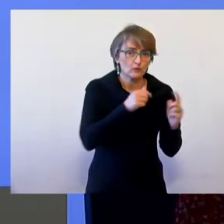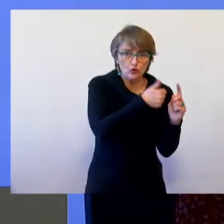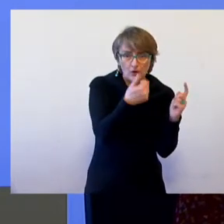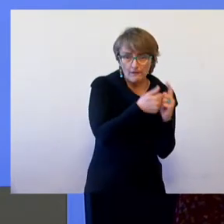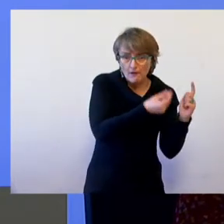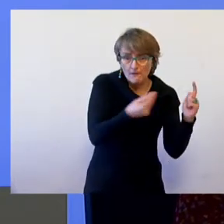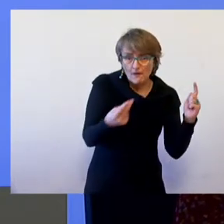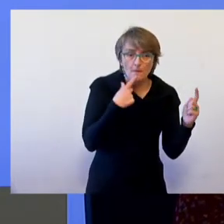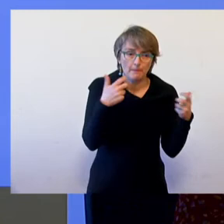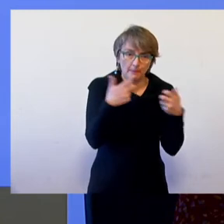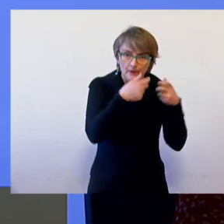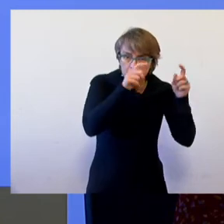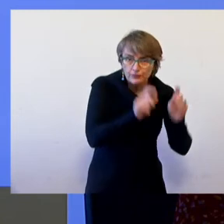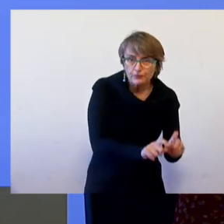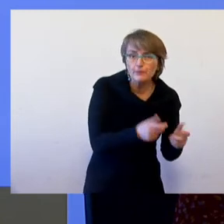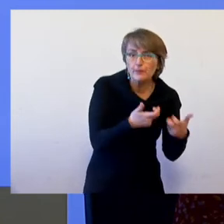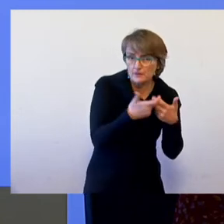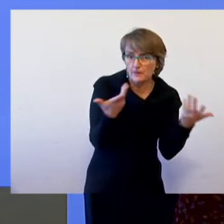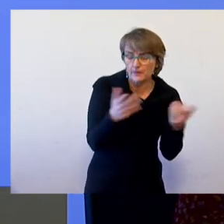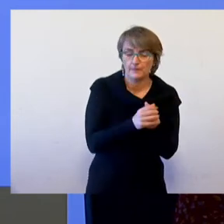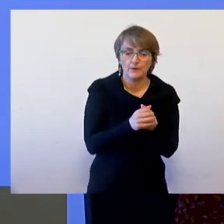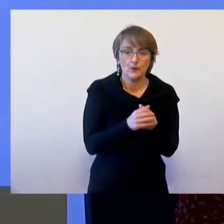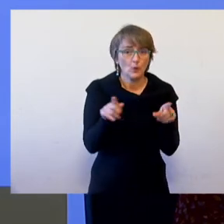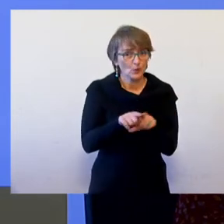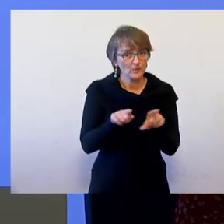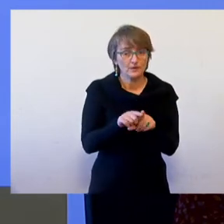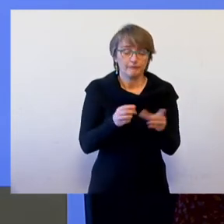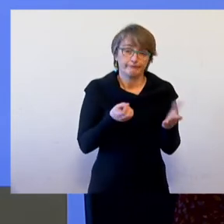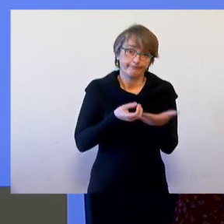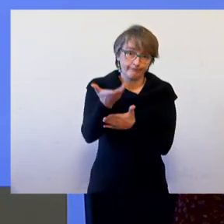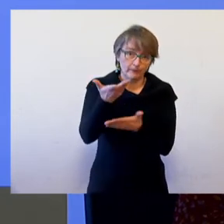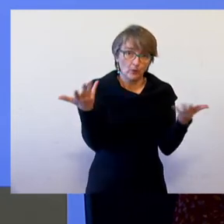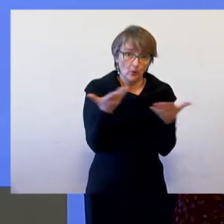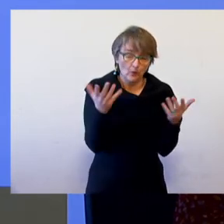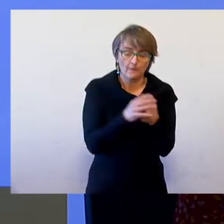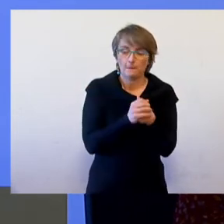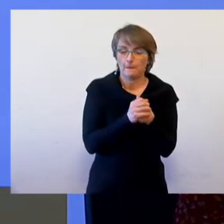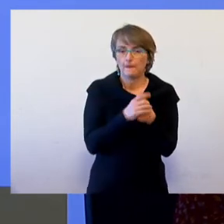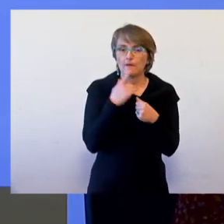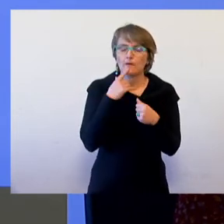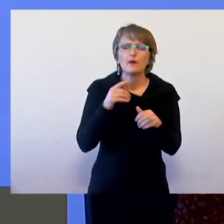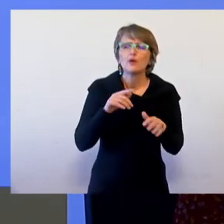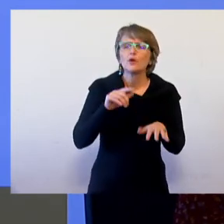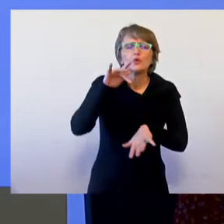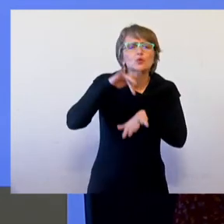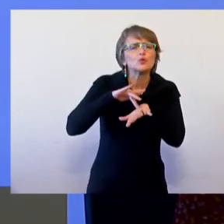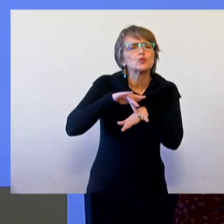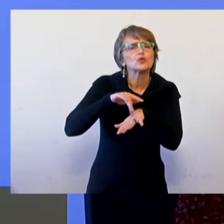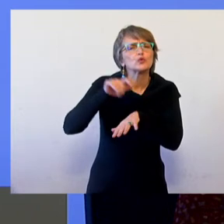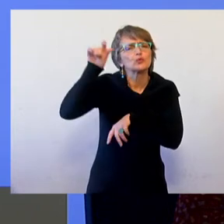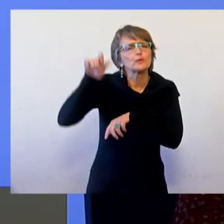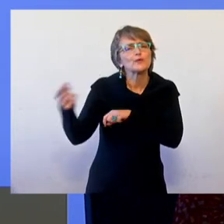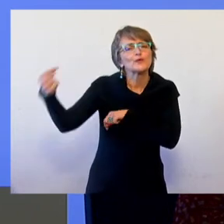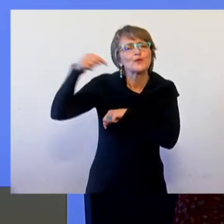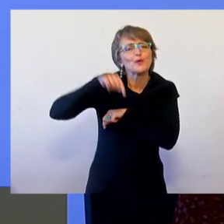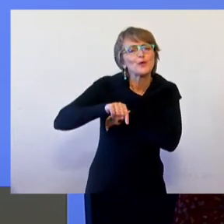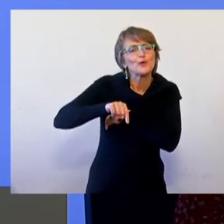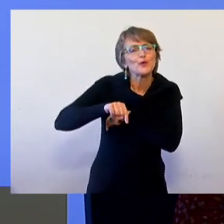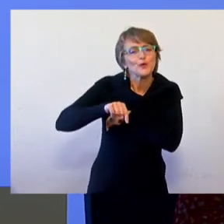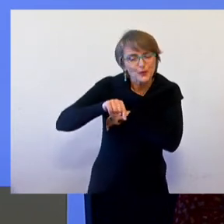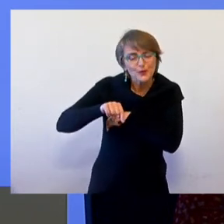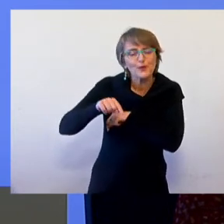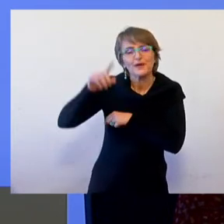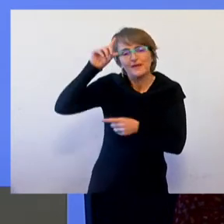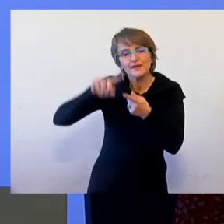ici la formation première en France. Le procureur Bellargent était venu ici pour que notre police municipale, la